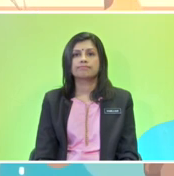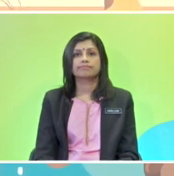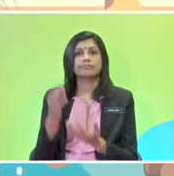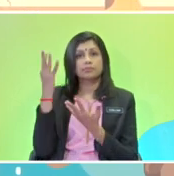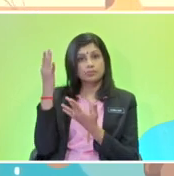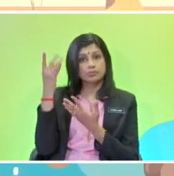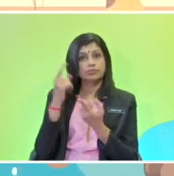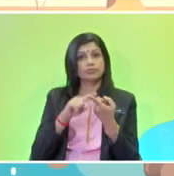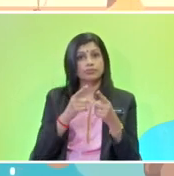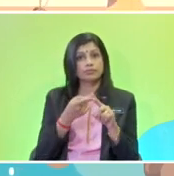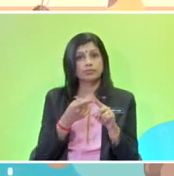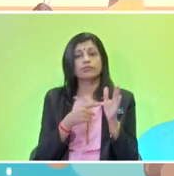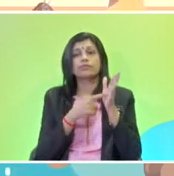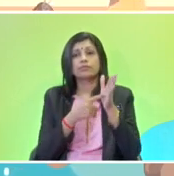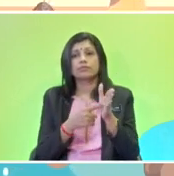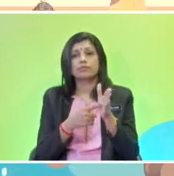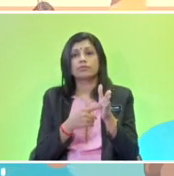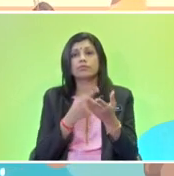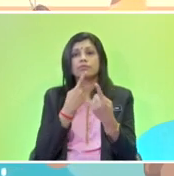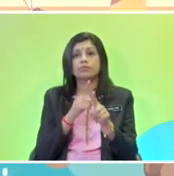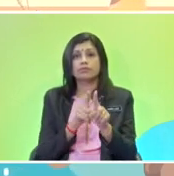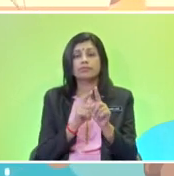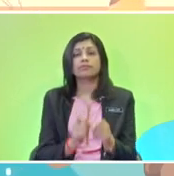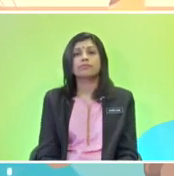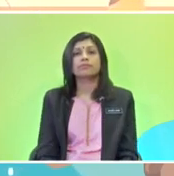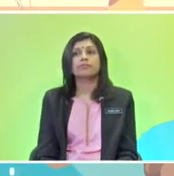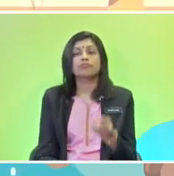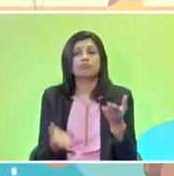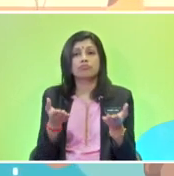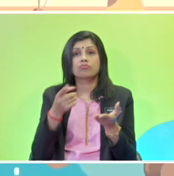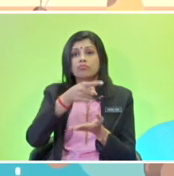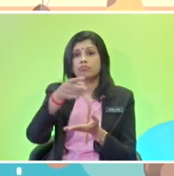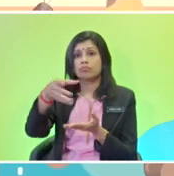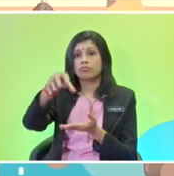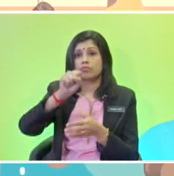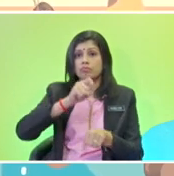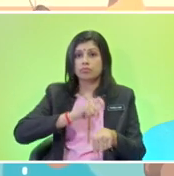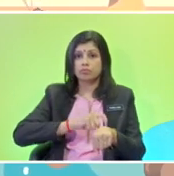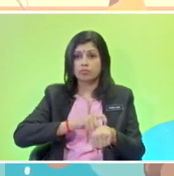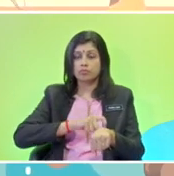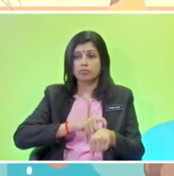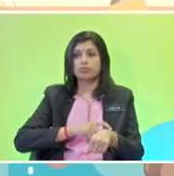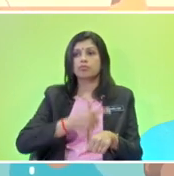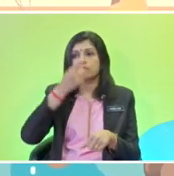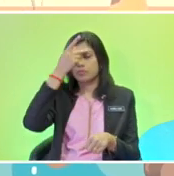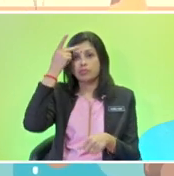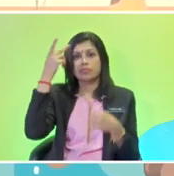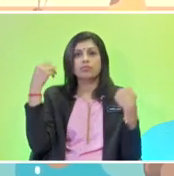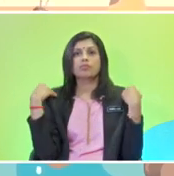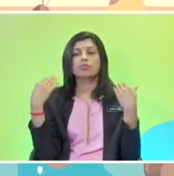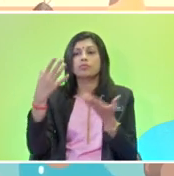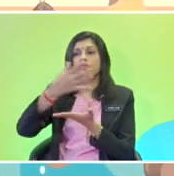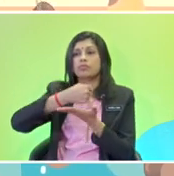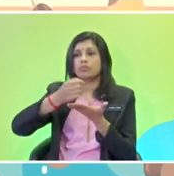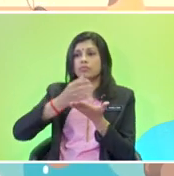jadi dia perlukan masa lah. Betul, saya percaya. Mungkin kalau ada rakan-rakan yang dah bersedia, boleh angkat tangan. Kalau belum